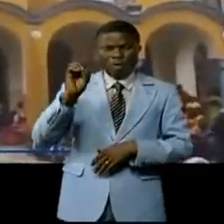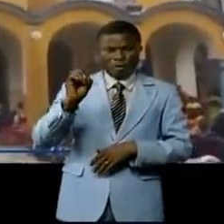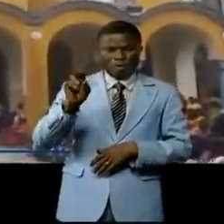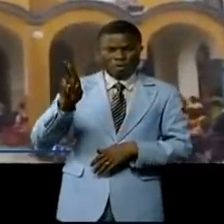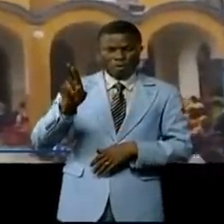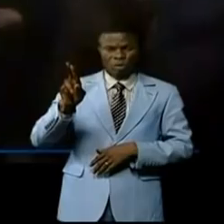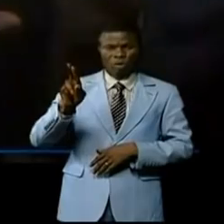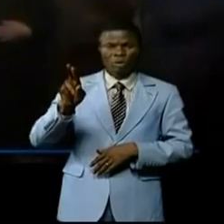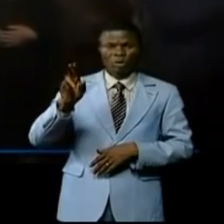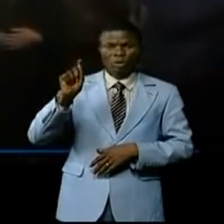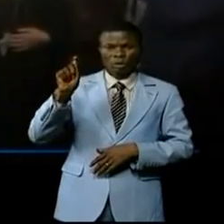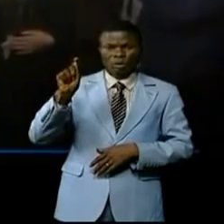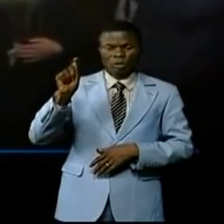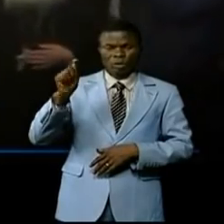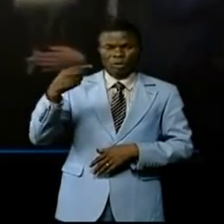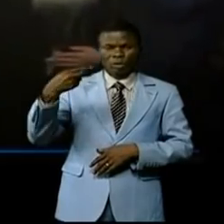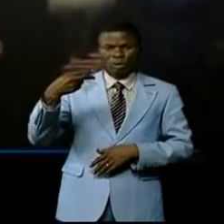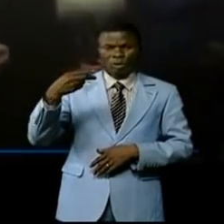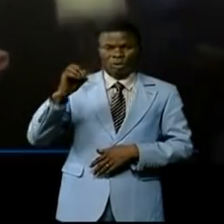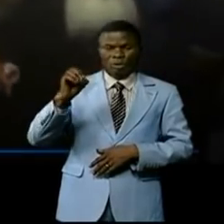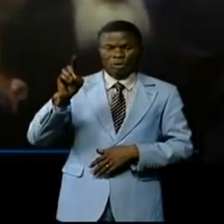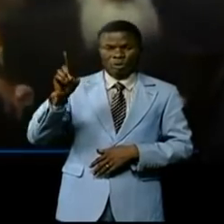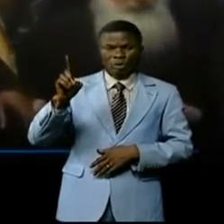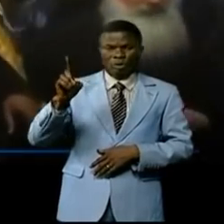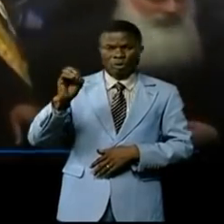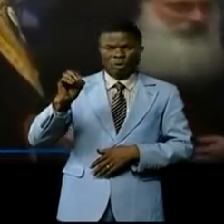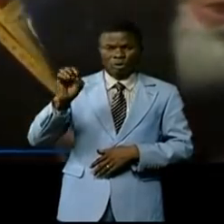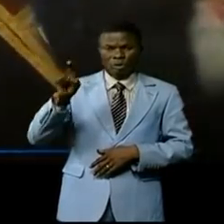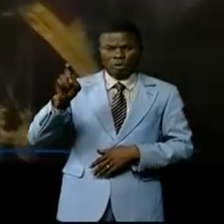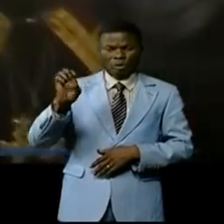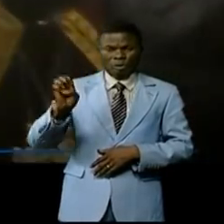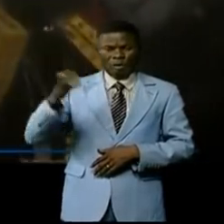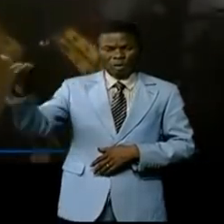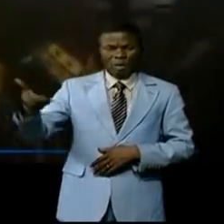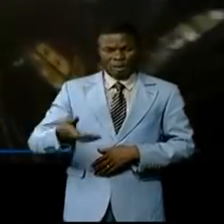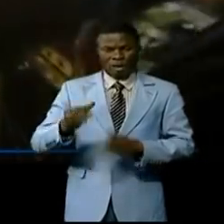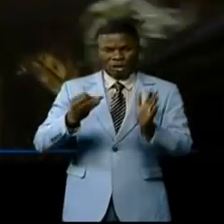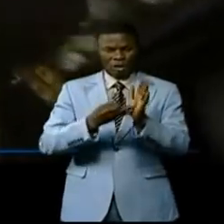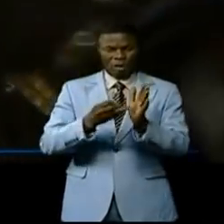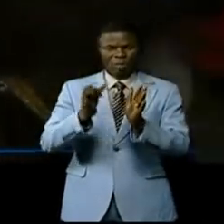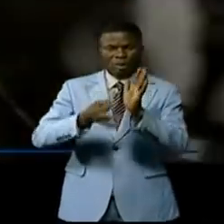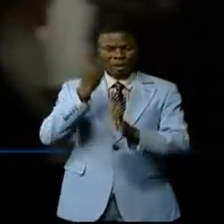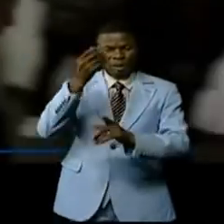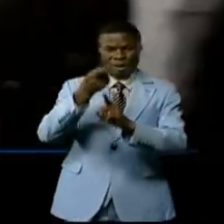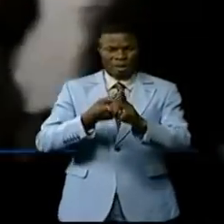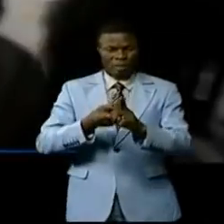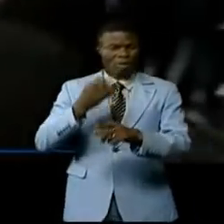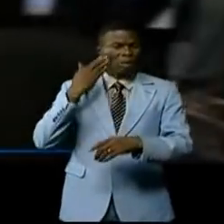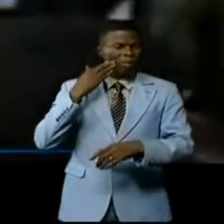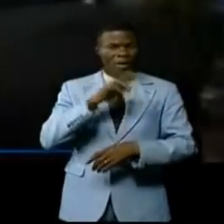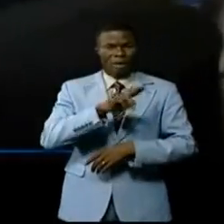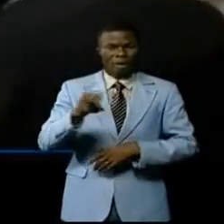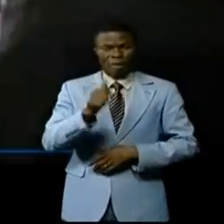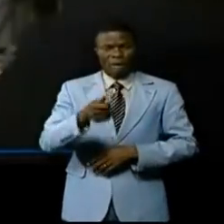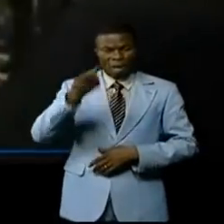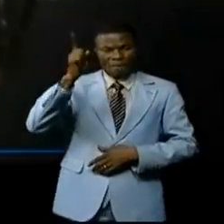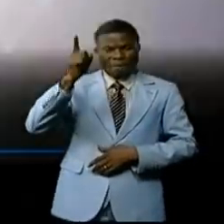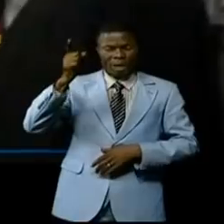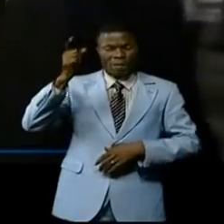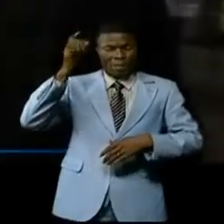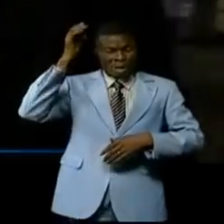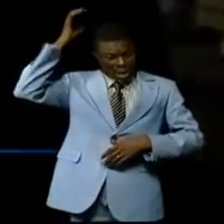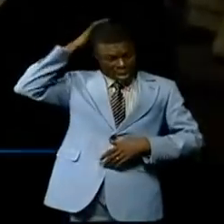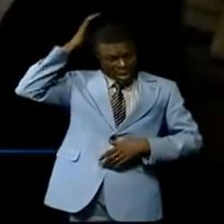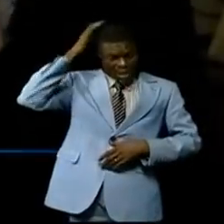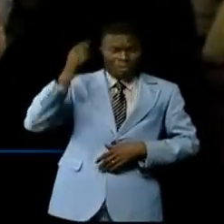grecque de Kananga a reçu ce dimanche, 13 mars 2022, l'intronisation du tout premier archevêque noir de